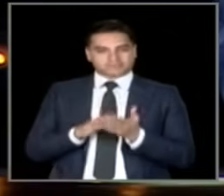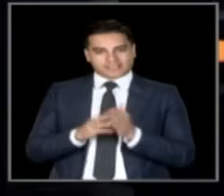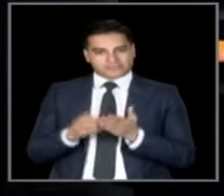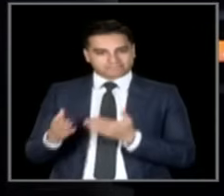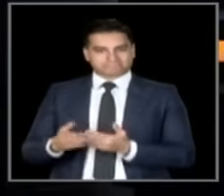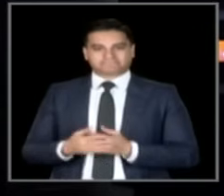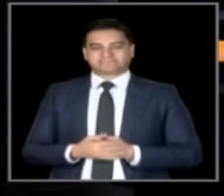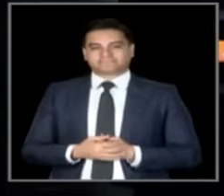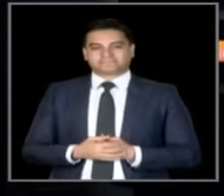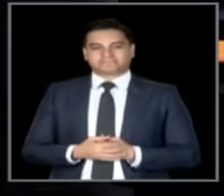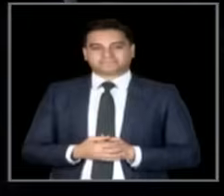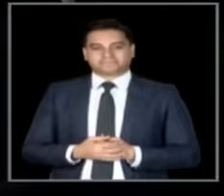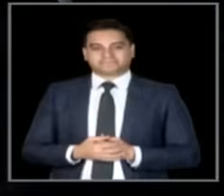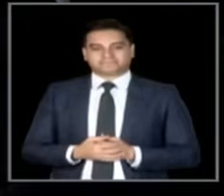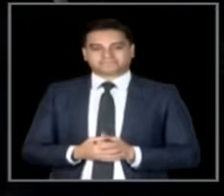السويس.